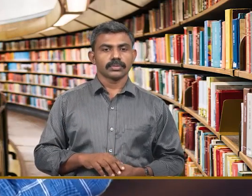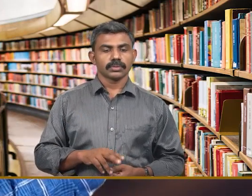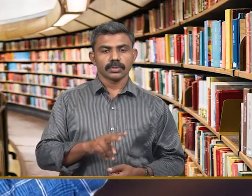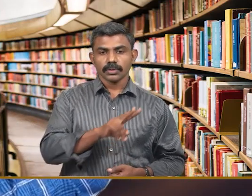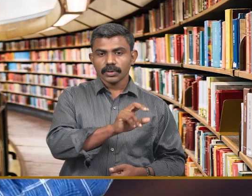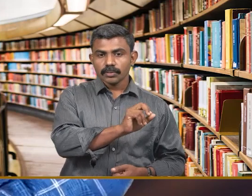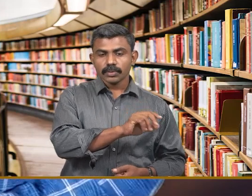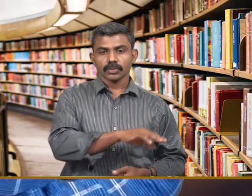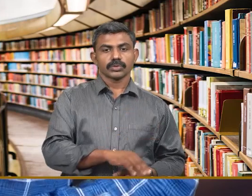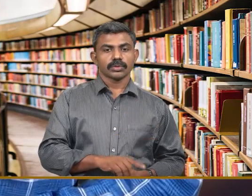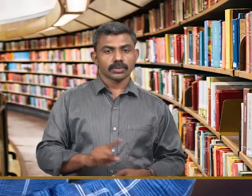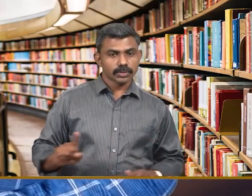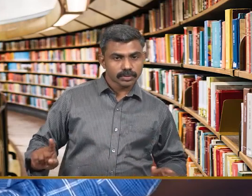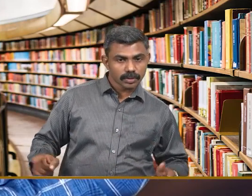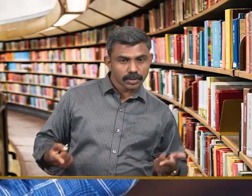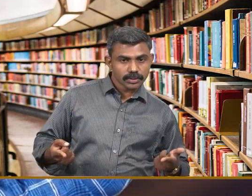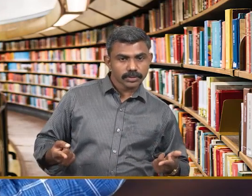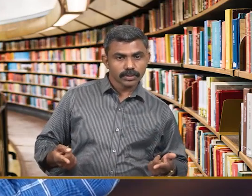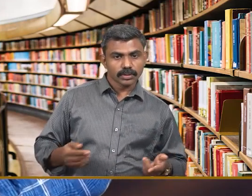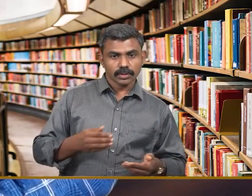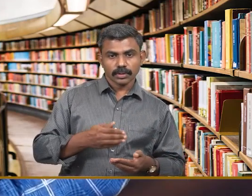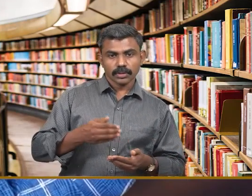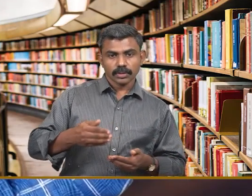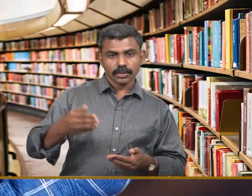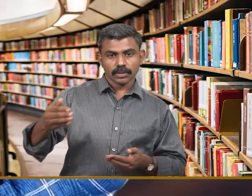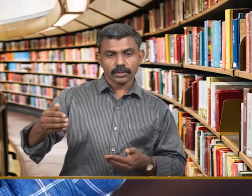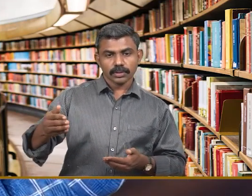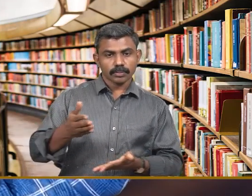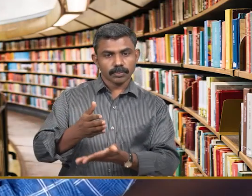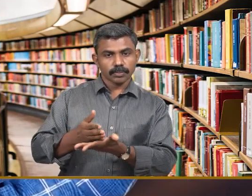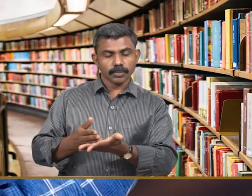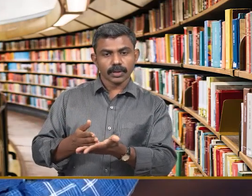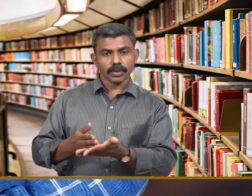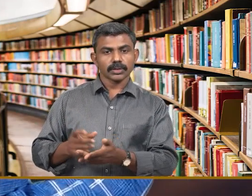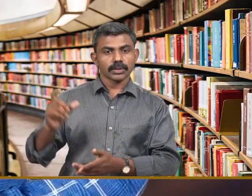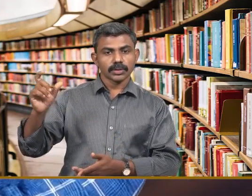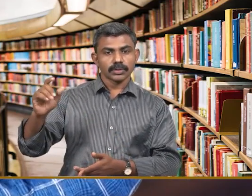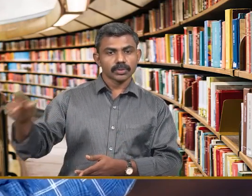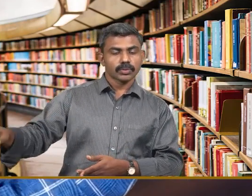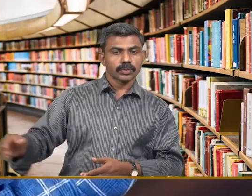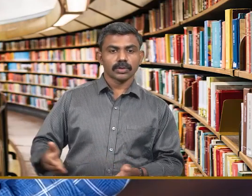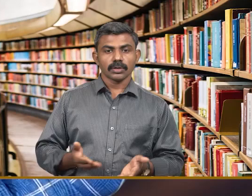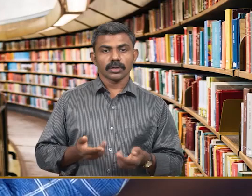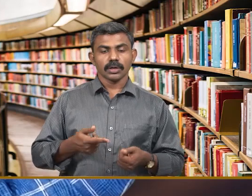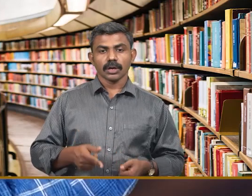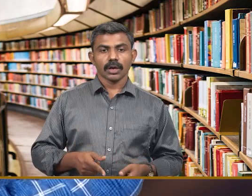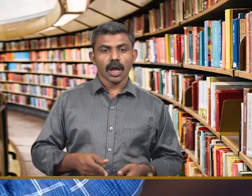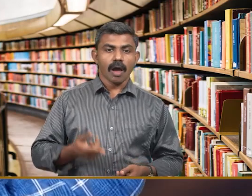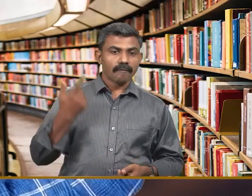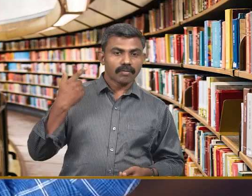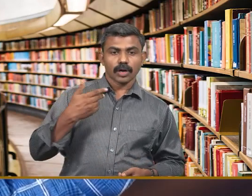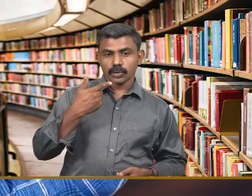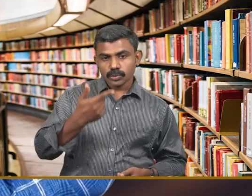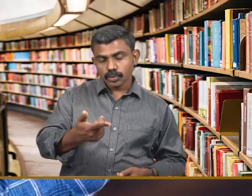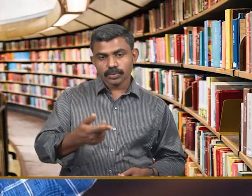நூற்றாண்டின் முதல் தொடக்கத்தில் ஆரம்பித்து கிட்டத்தட்ட பாதி நூற்றாண்டு வரை இரண்டு உலகப் போர்கள் நடந்தன என்பது வரலாறு